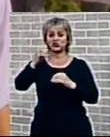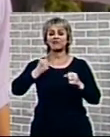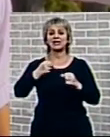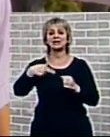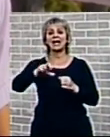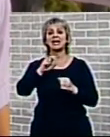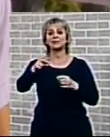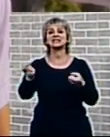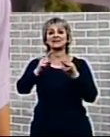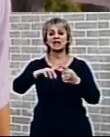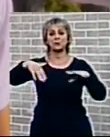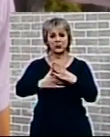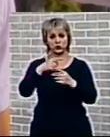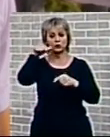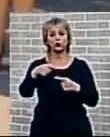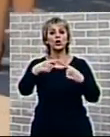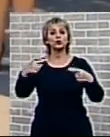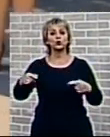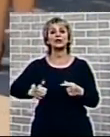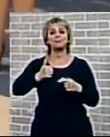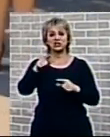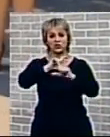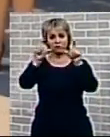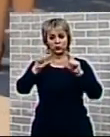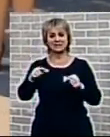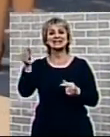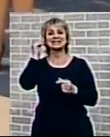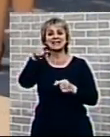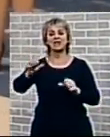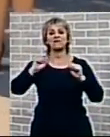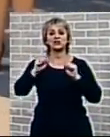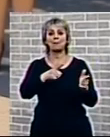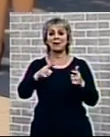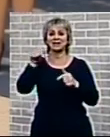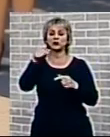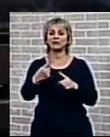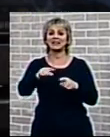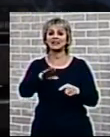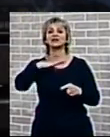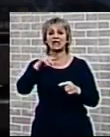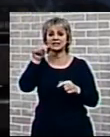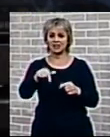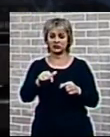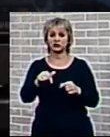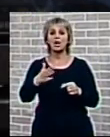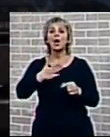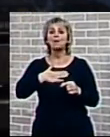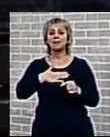военную академию связи в Санкт-Петербурге и другие престижные вузы. Знаний и физической подготовки для этого достаточно.